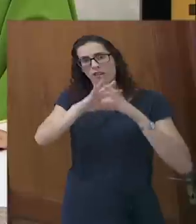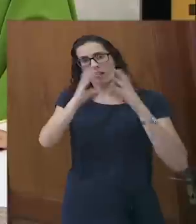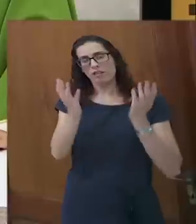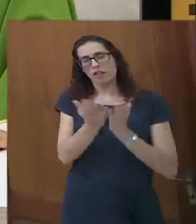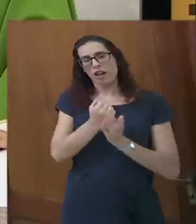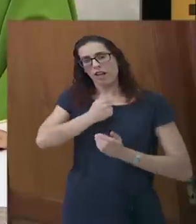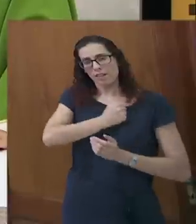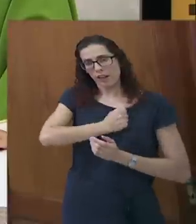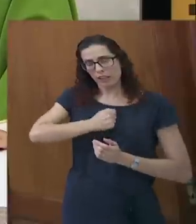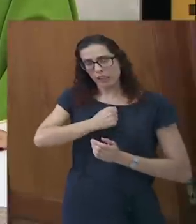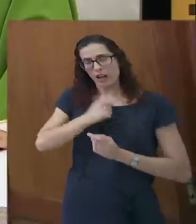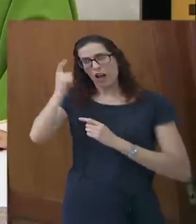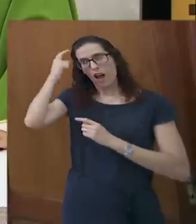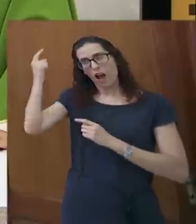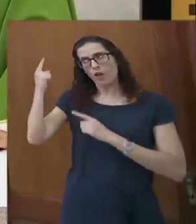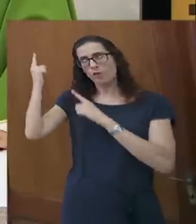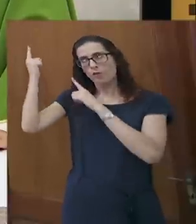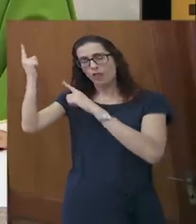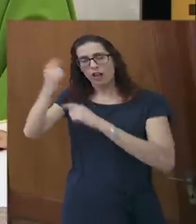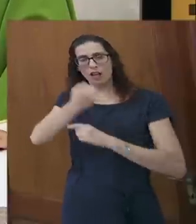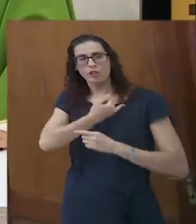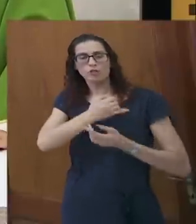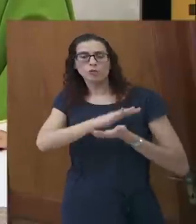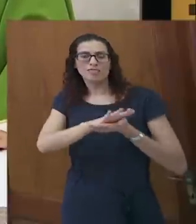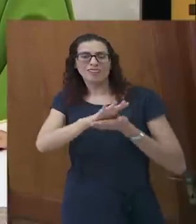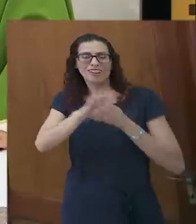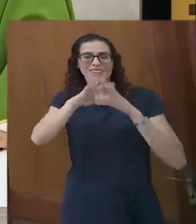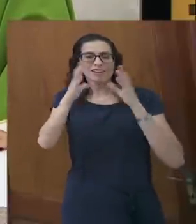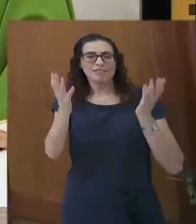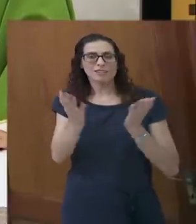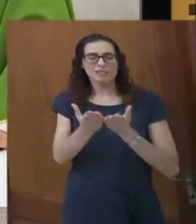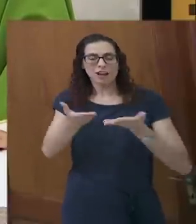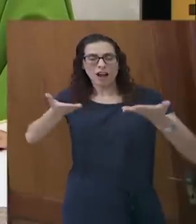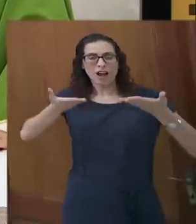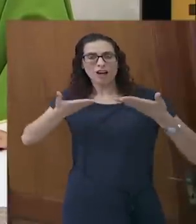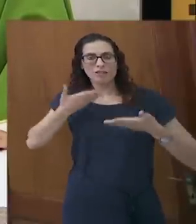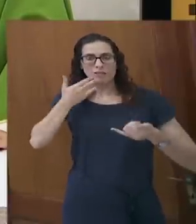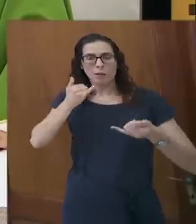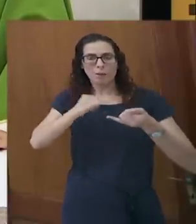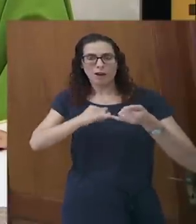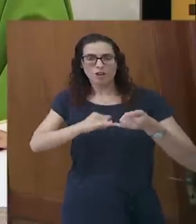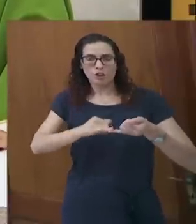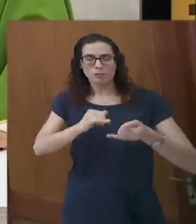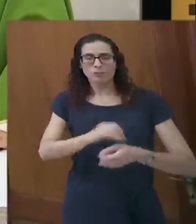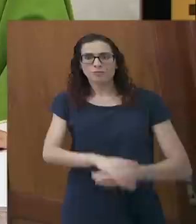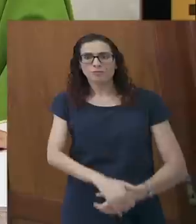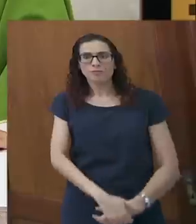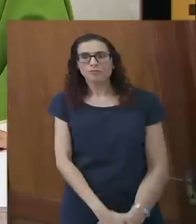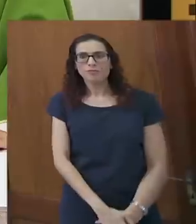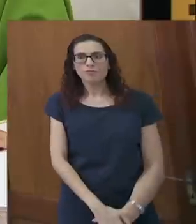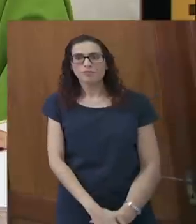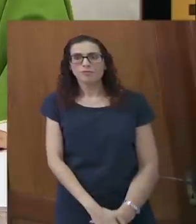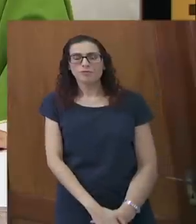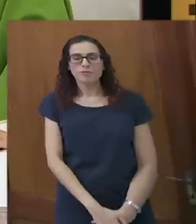lina. Ħaruftalla li tneħħi d-nubiet tad-dinja għatina l-paċi.